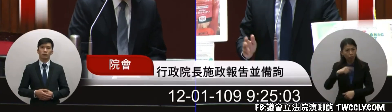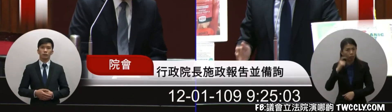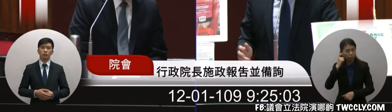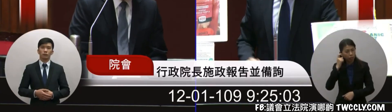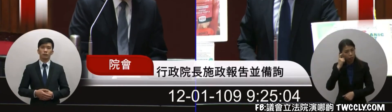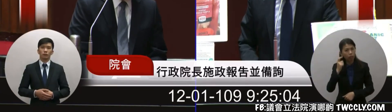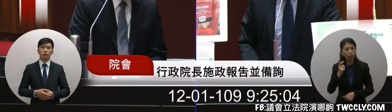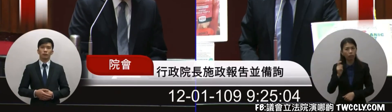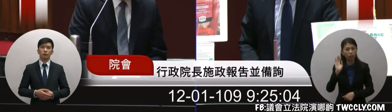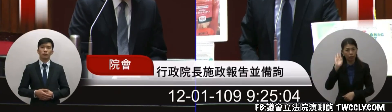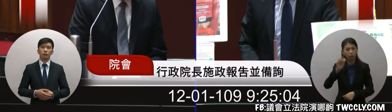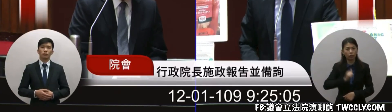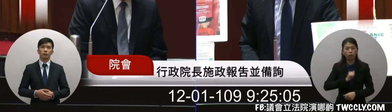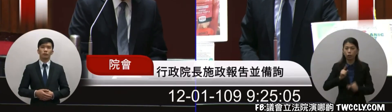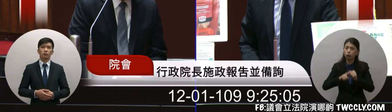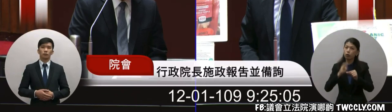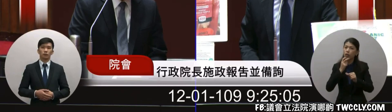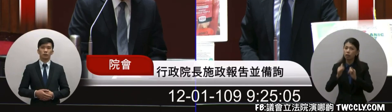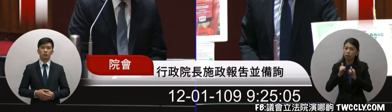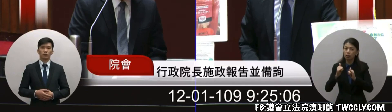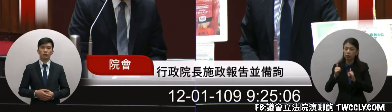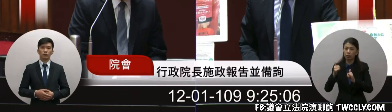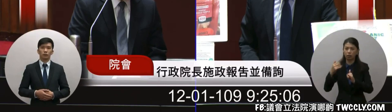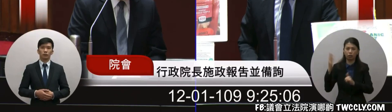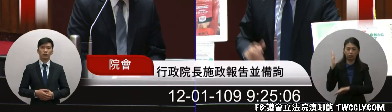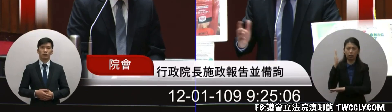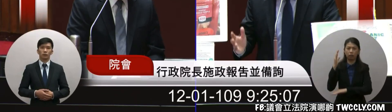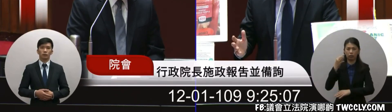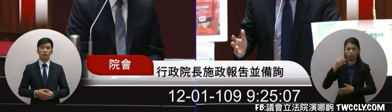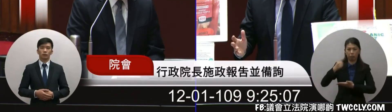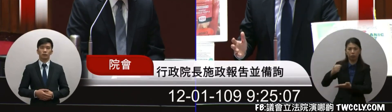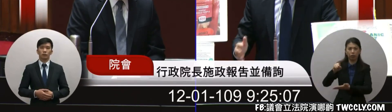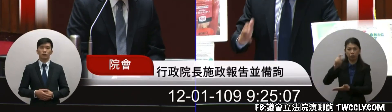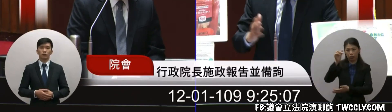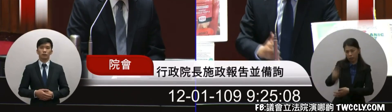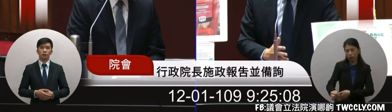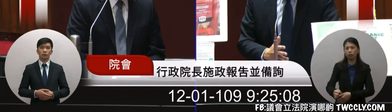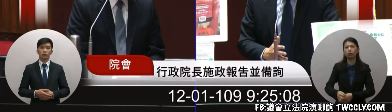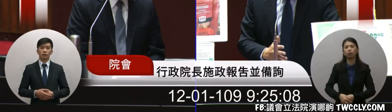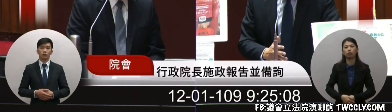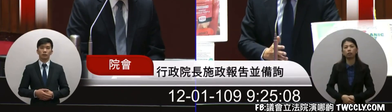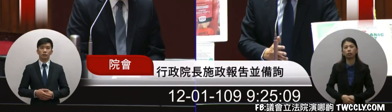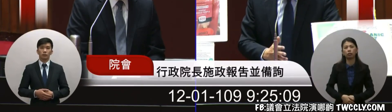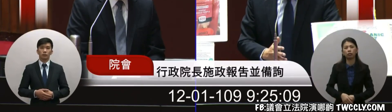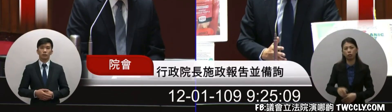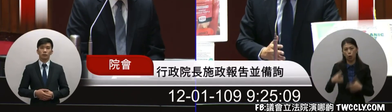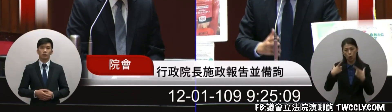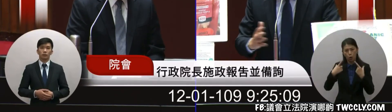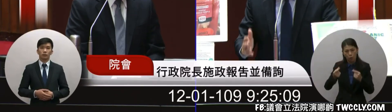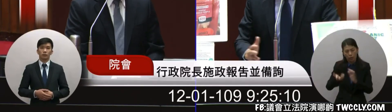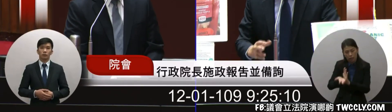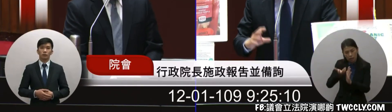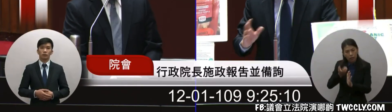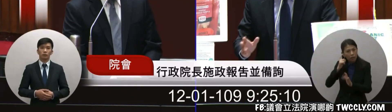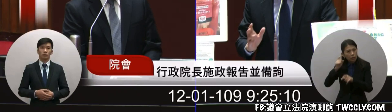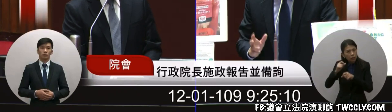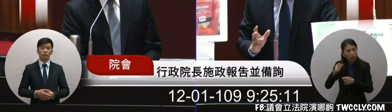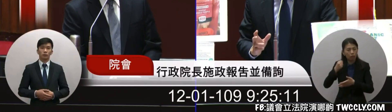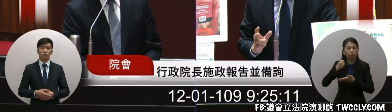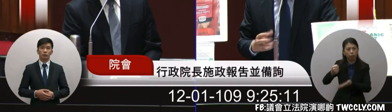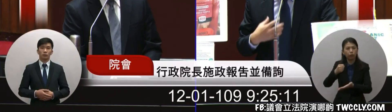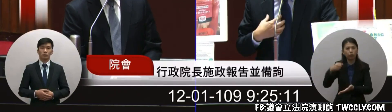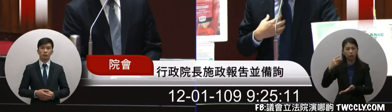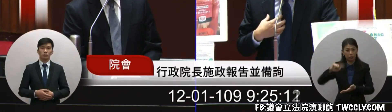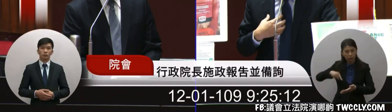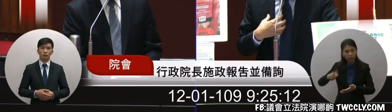哎，未来要是真的中央社又拿到那个更大的那个十亿，先导计划也是他，最后这个也是他，这个到底像这样子的东西，